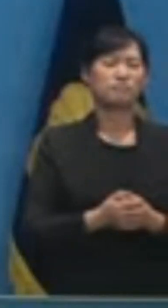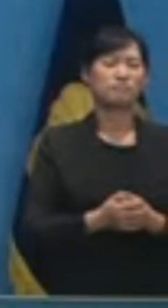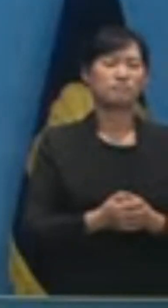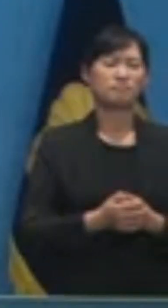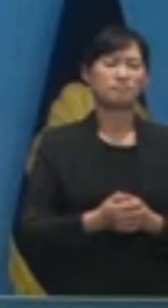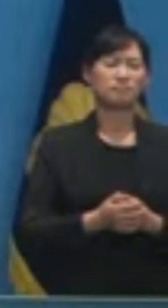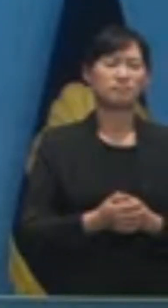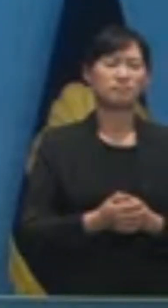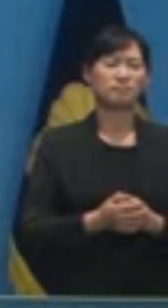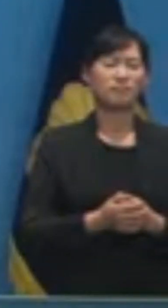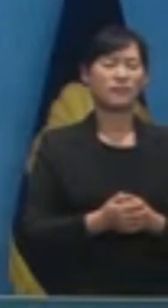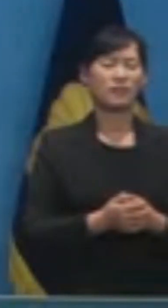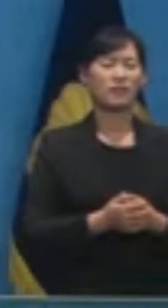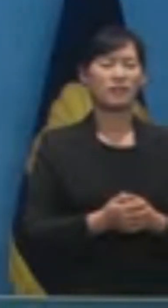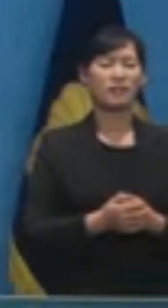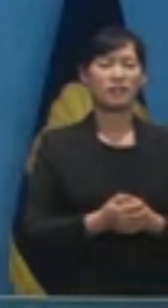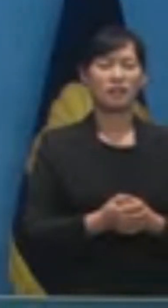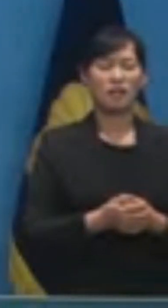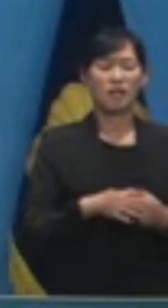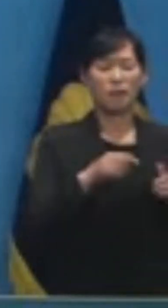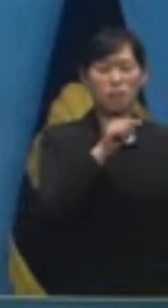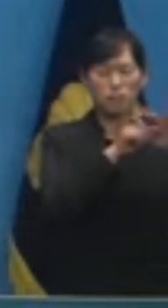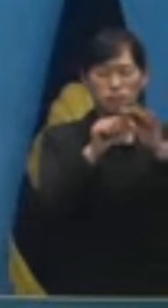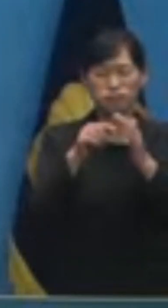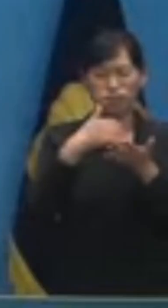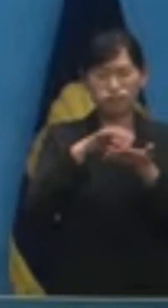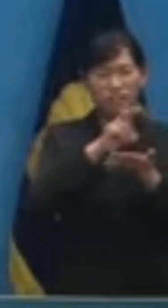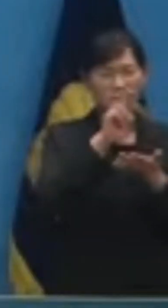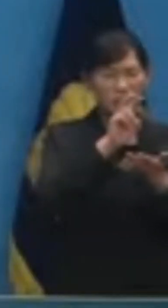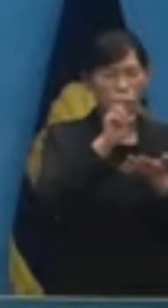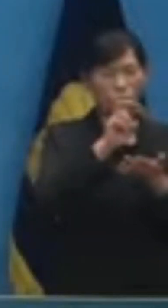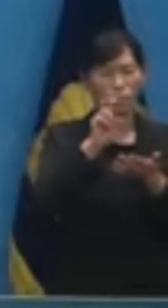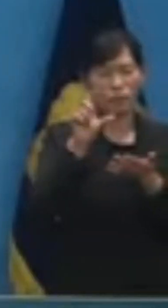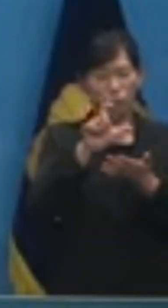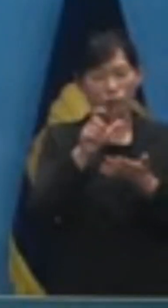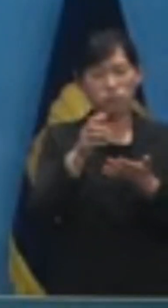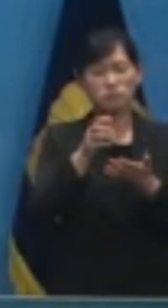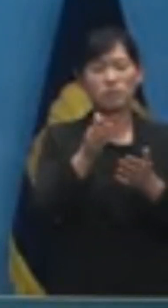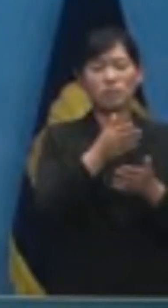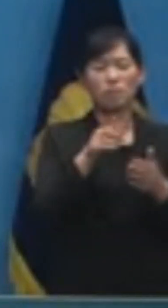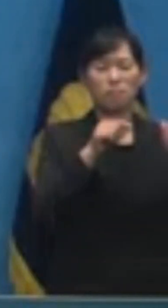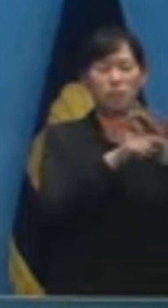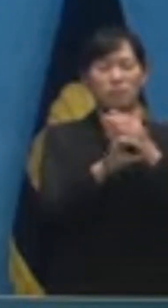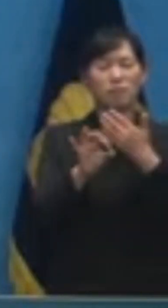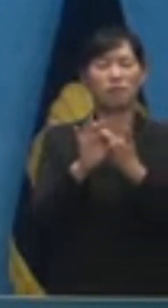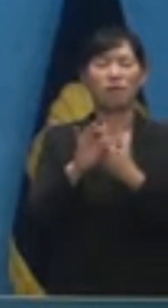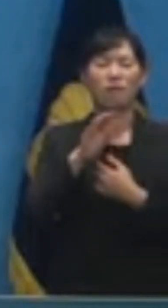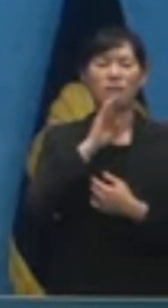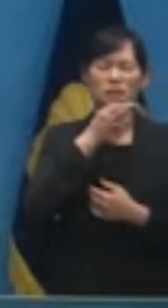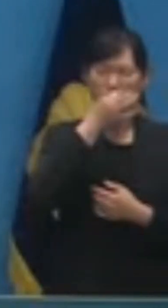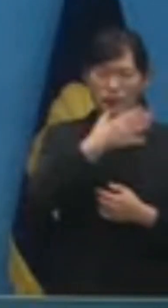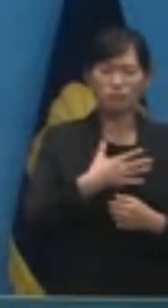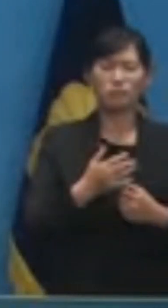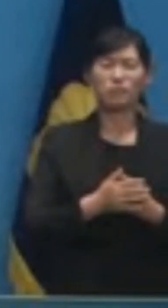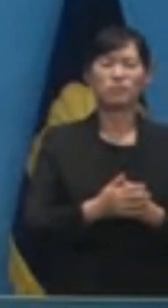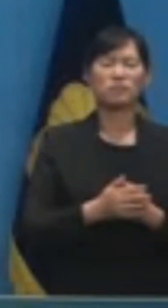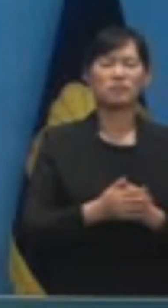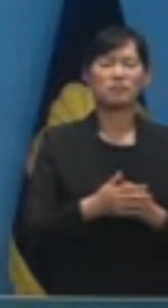것입니다. 이 현실적인 상황 때문에 경무부서는 운영이 어려운 게